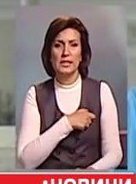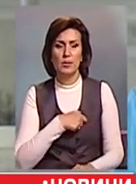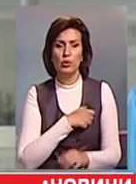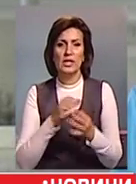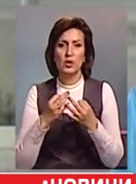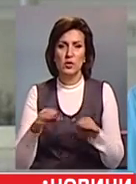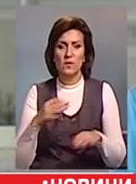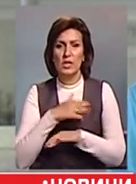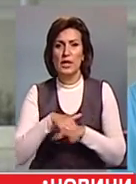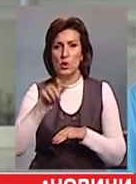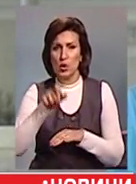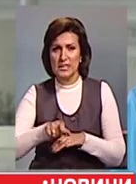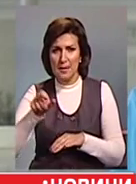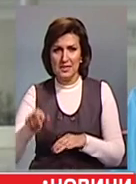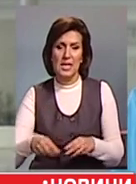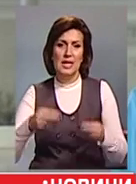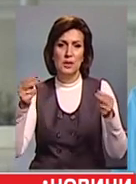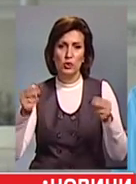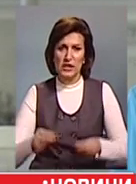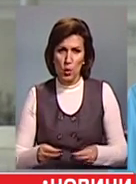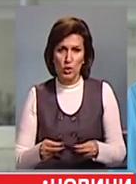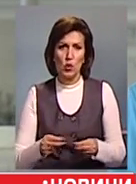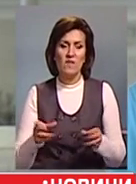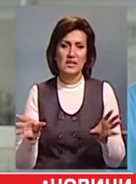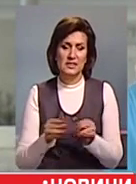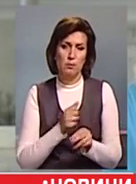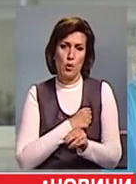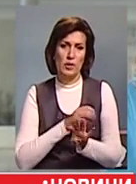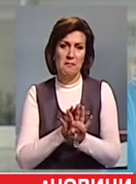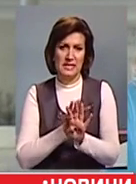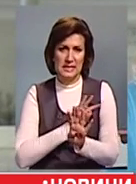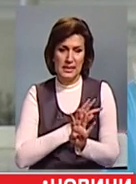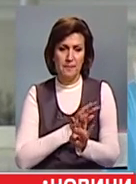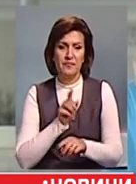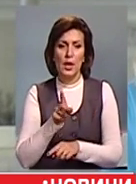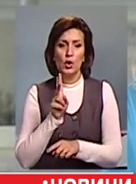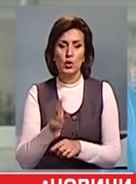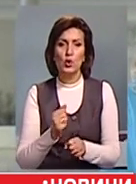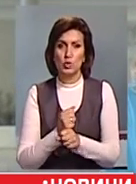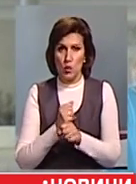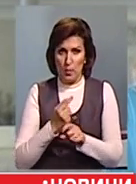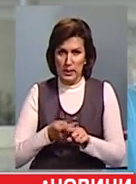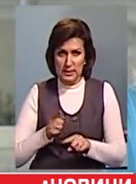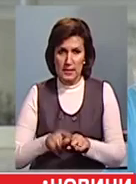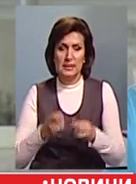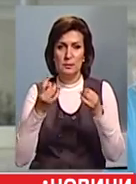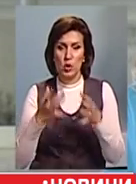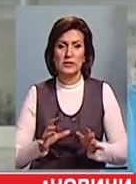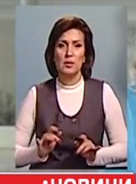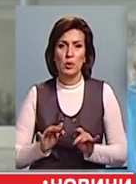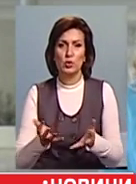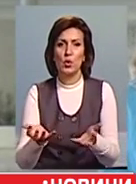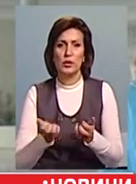депутати дозволили іноземцям заключати контракти зі збройними силами. Тим, хто зробить це, спростили